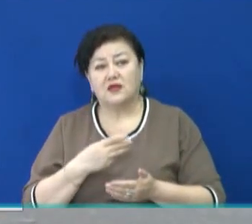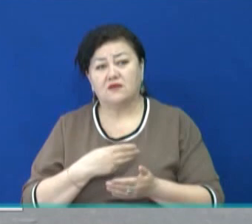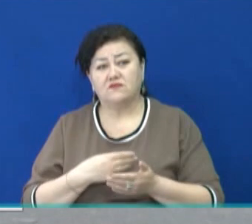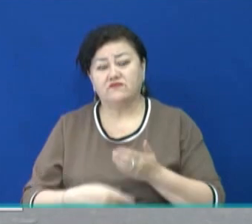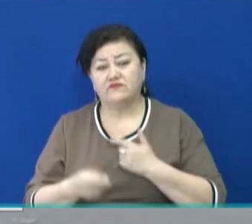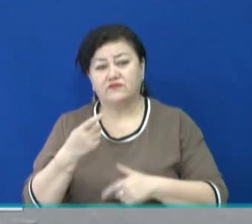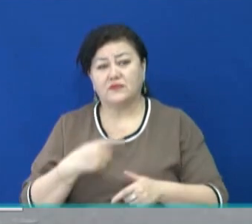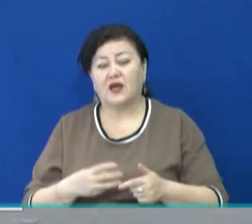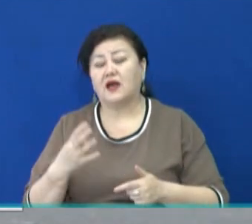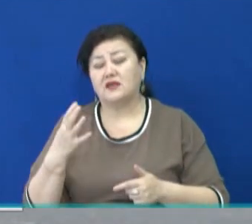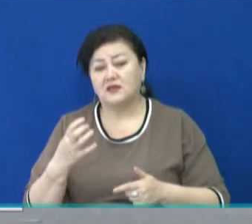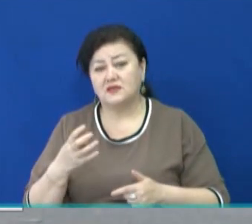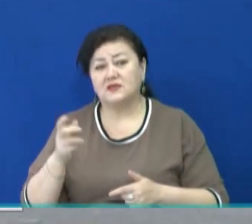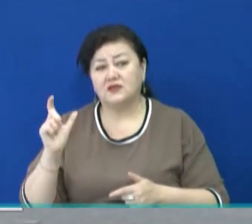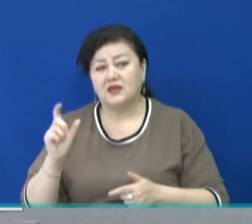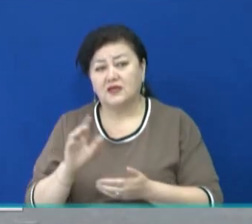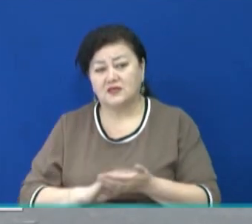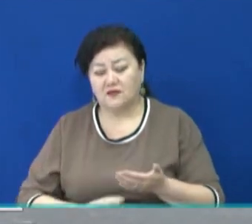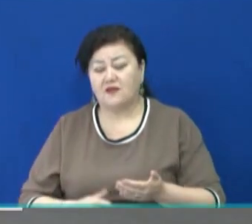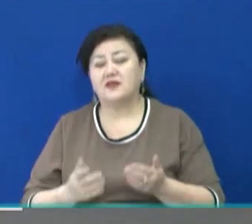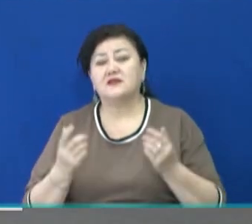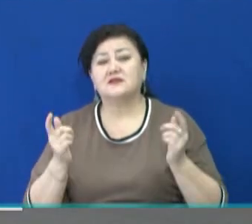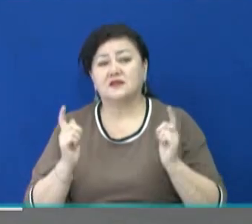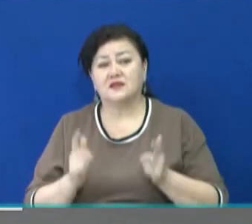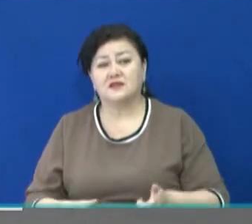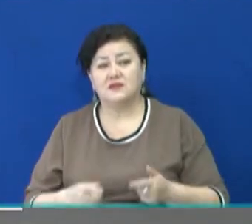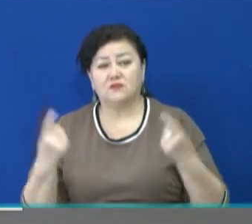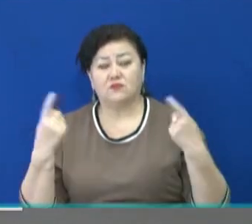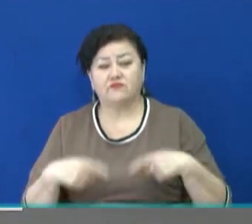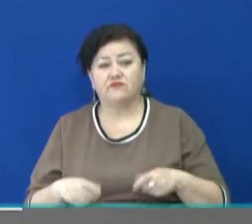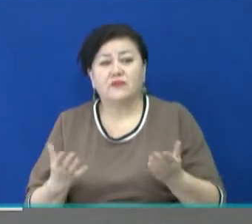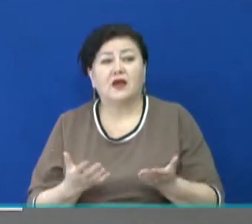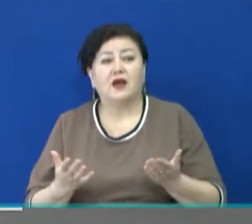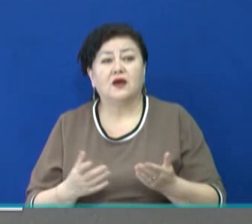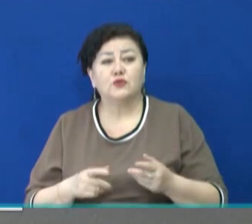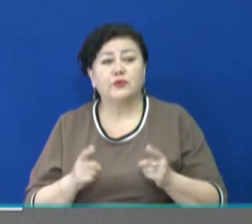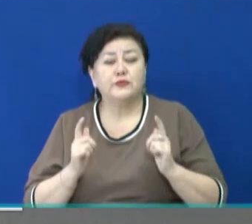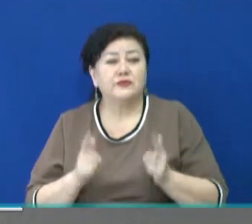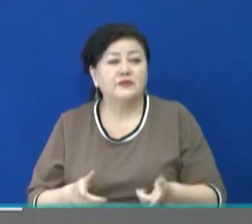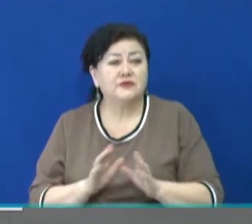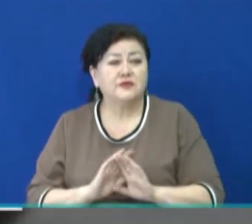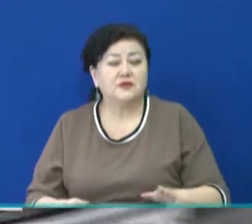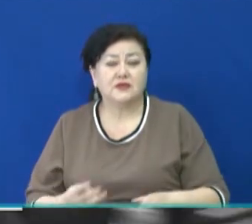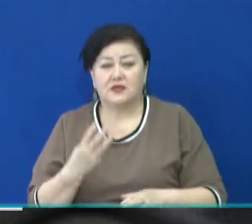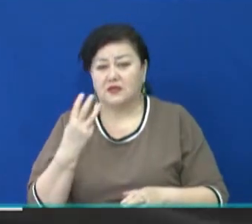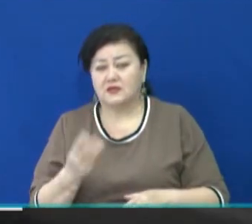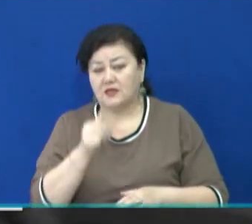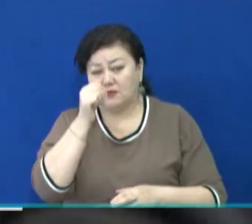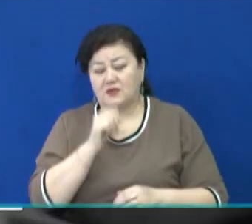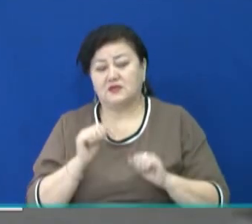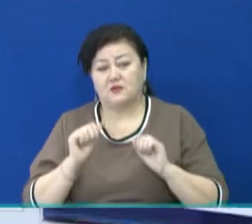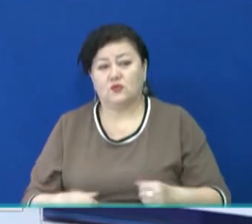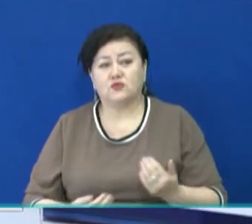артығын банкрот деп табу жайлы шешім қабылданды. Ал банкроттыққа жатпайды деген шешім қабылданған азаматтар өтініштерін 3 айдан кейін қайта жібере